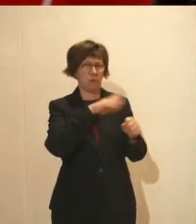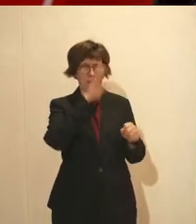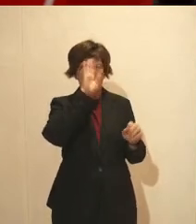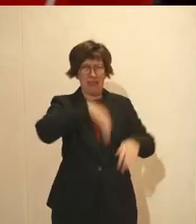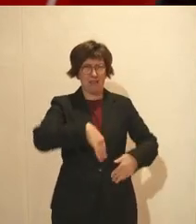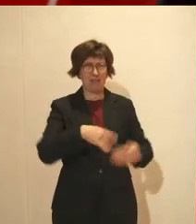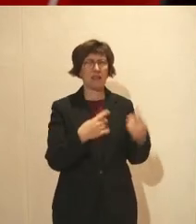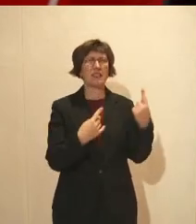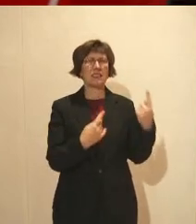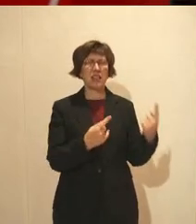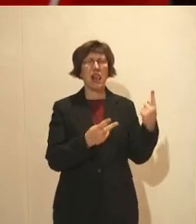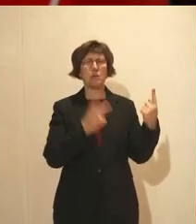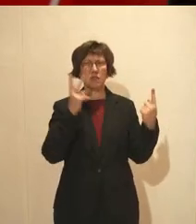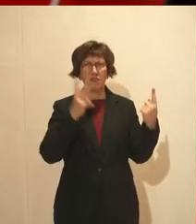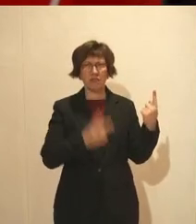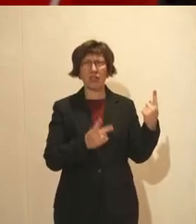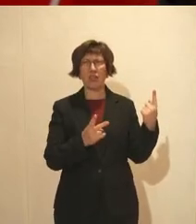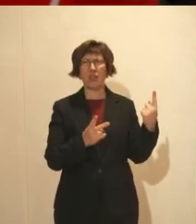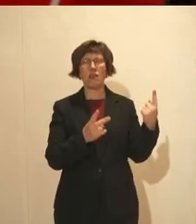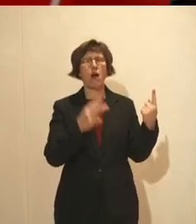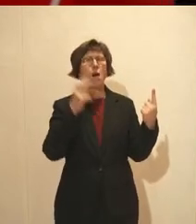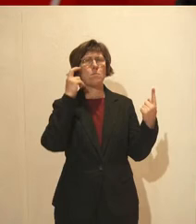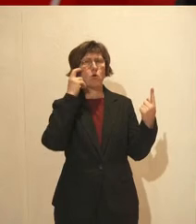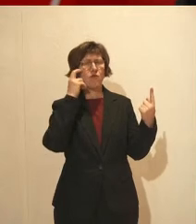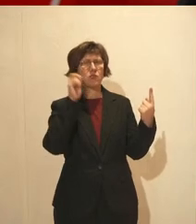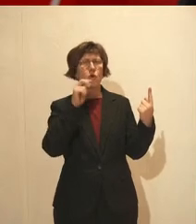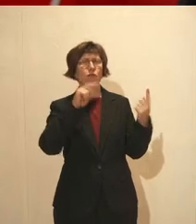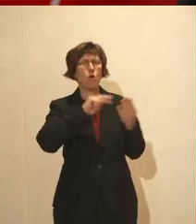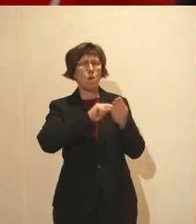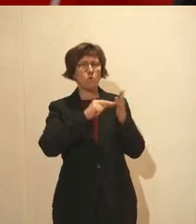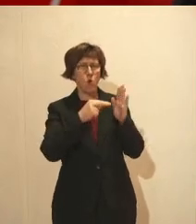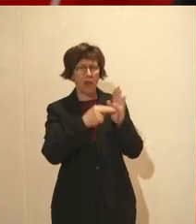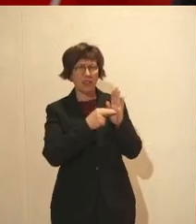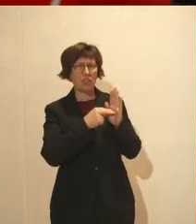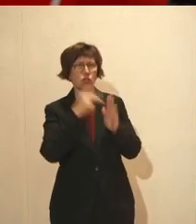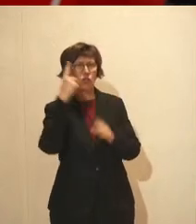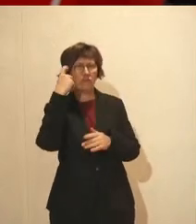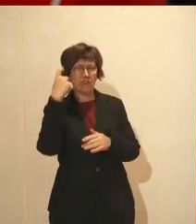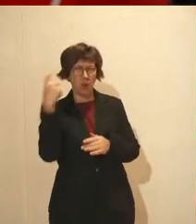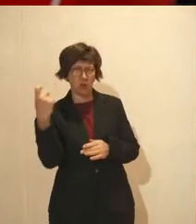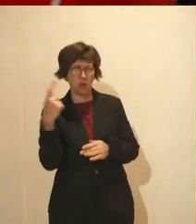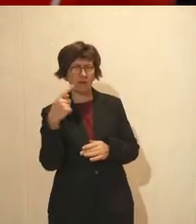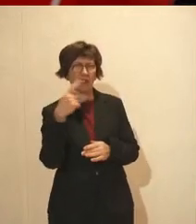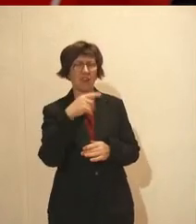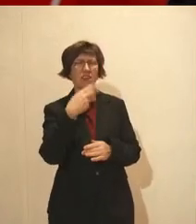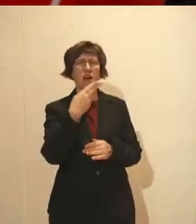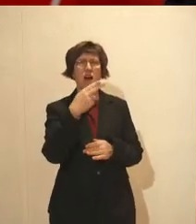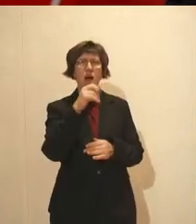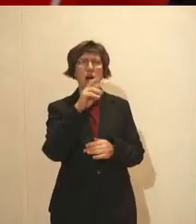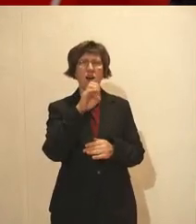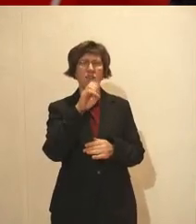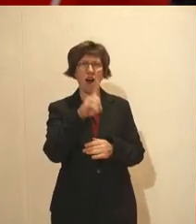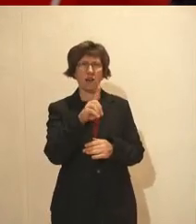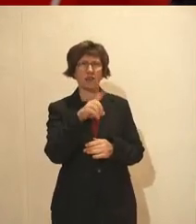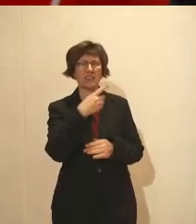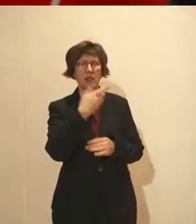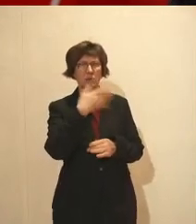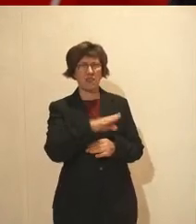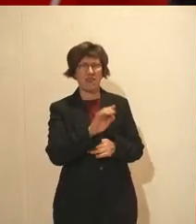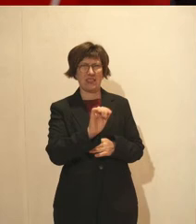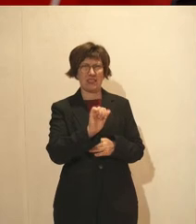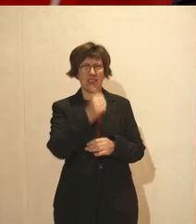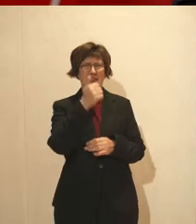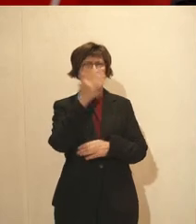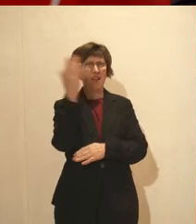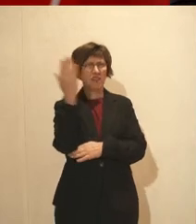er ist professor für politische philosophie in harvard er war einer der ersten der seine